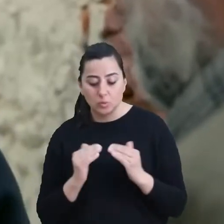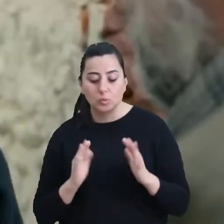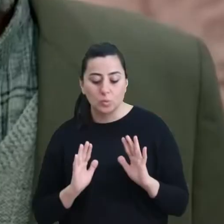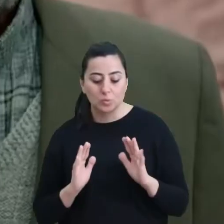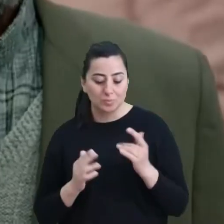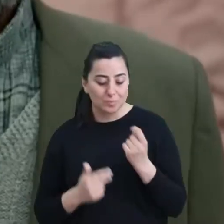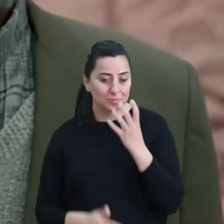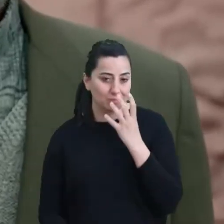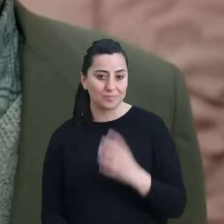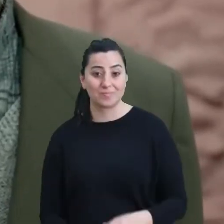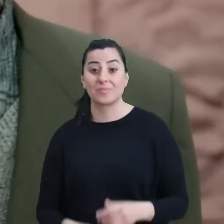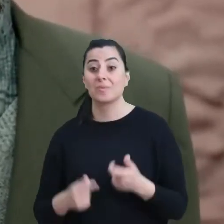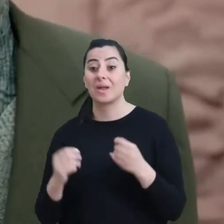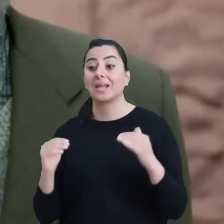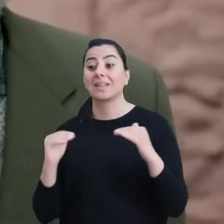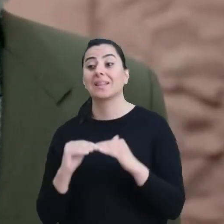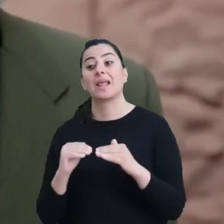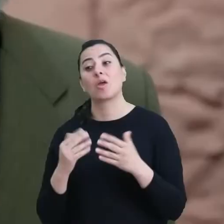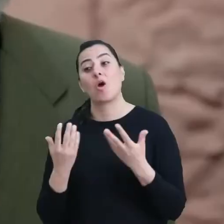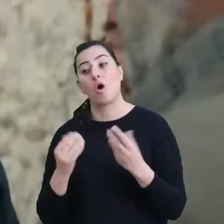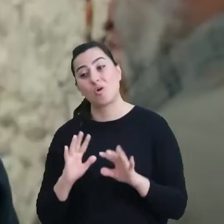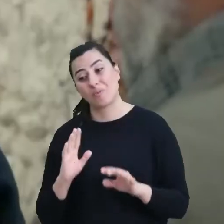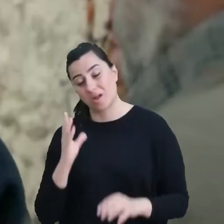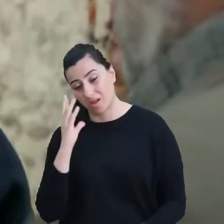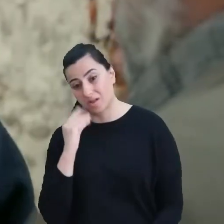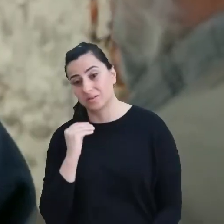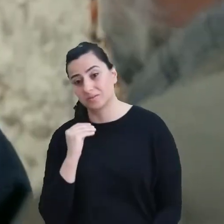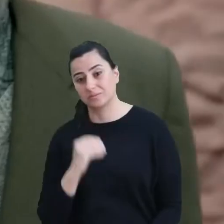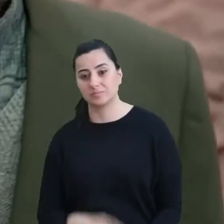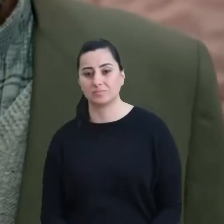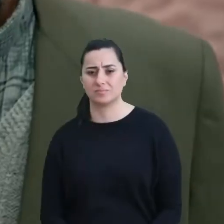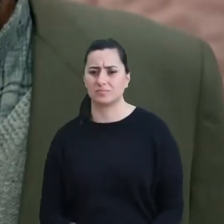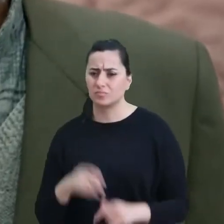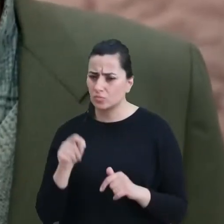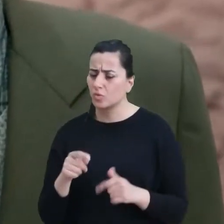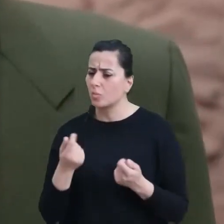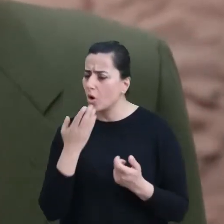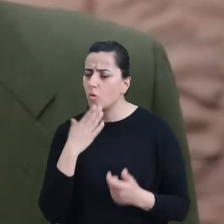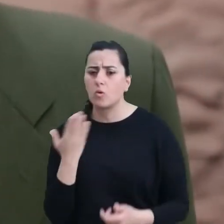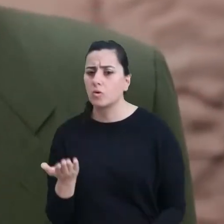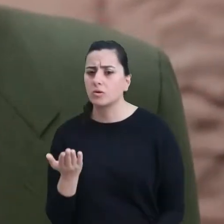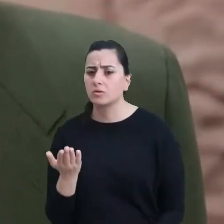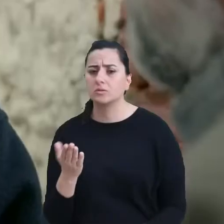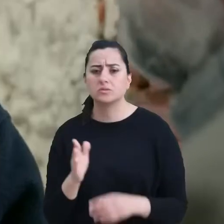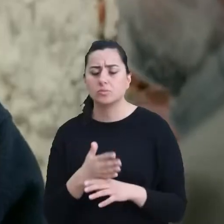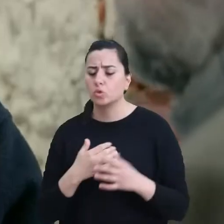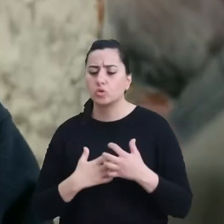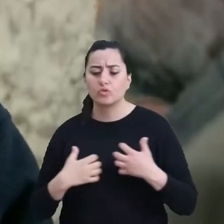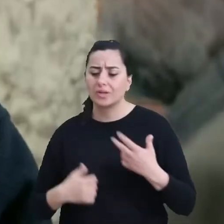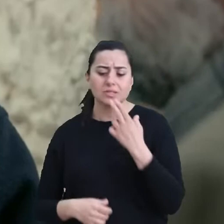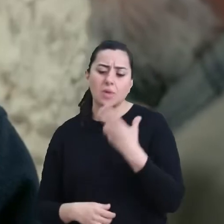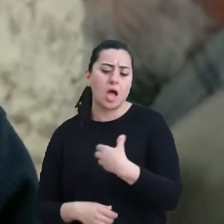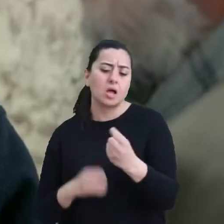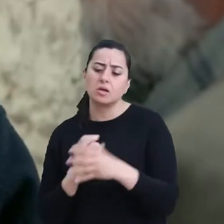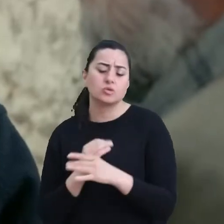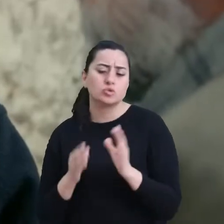cinsten yok da. Denkleşecek cinsten olanı yok. Ulen madem paran yok, neyine güvenip kaçırıyorsun